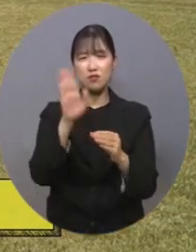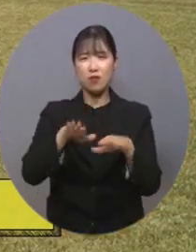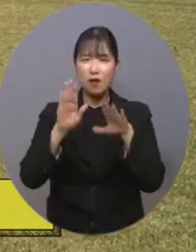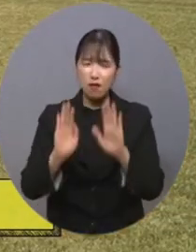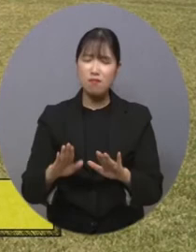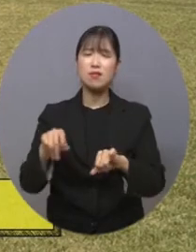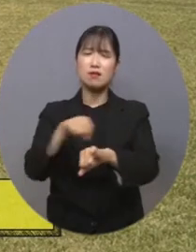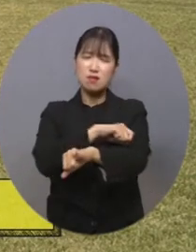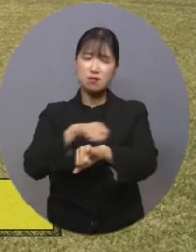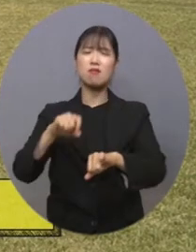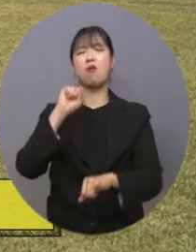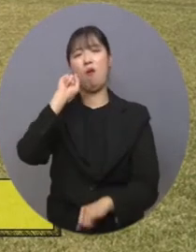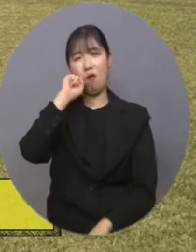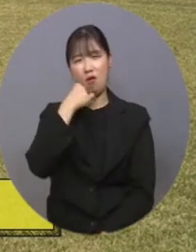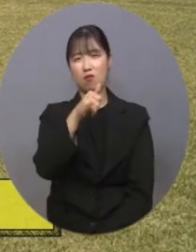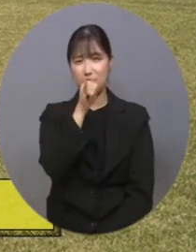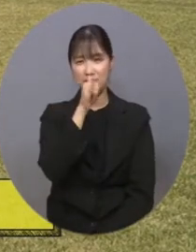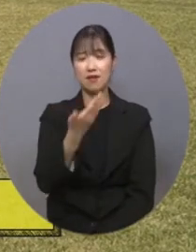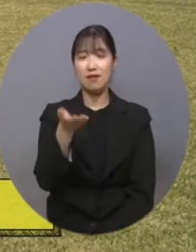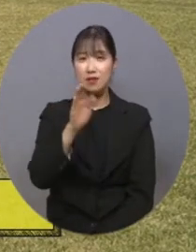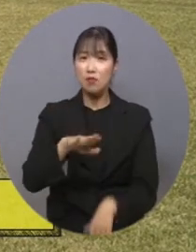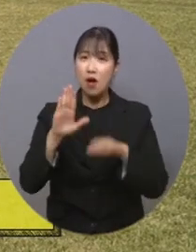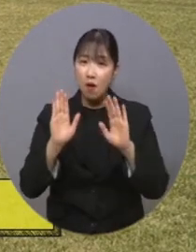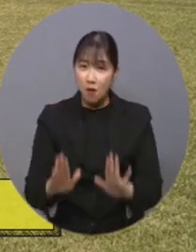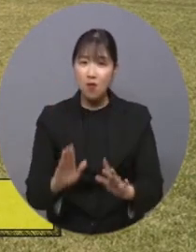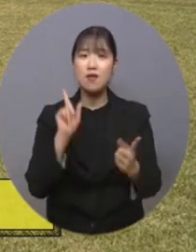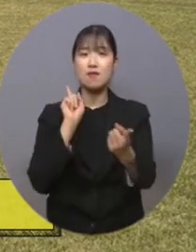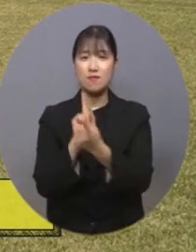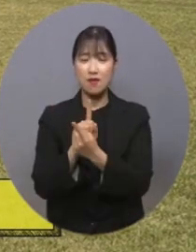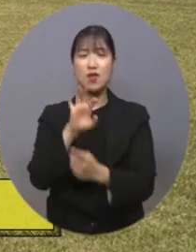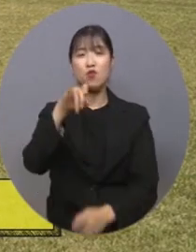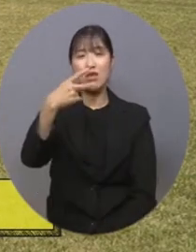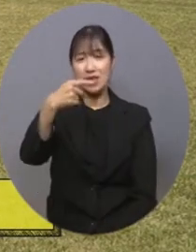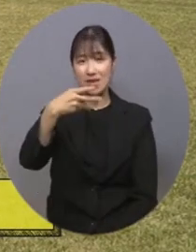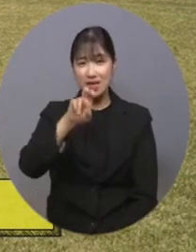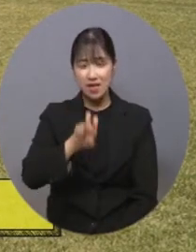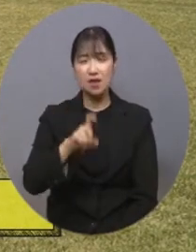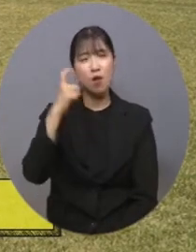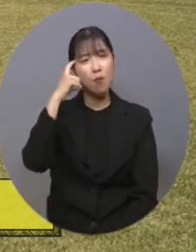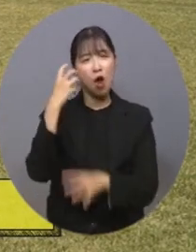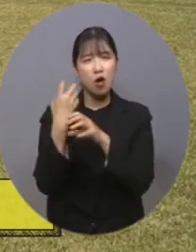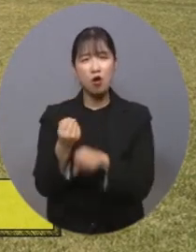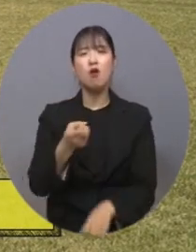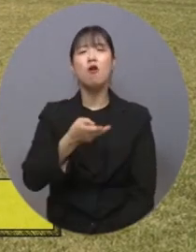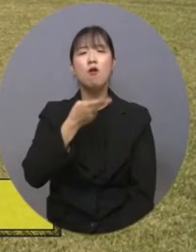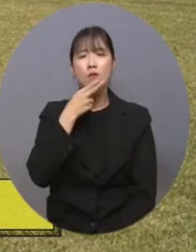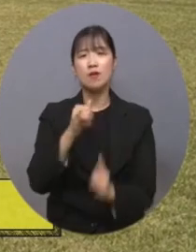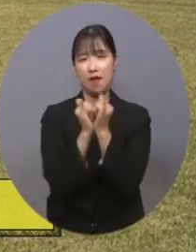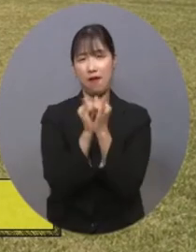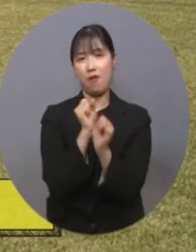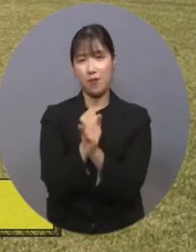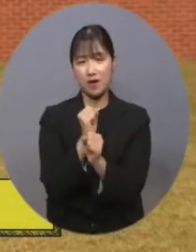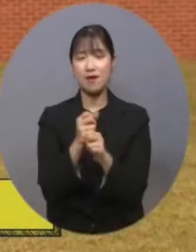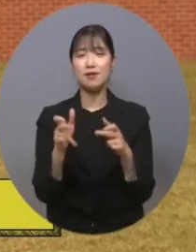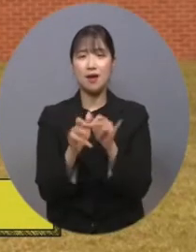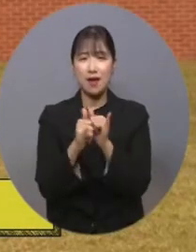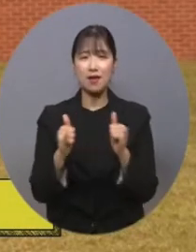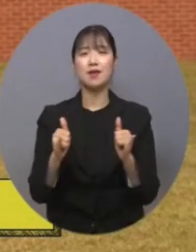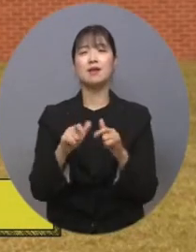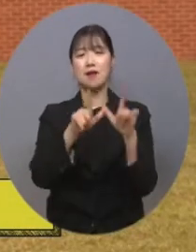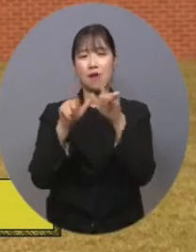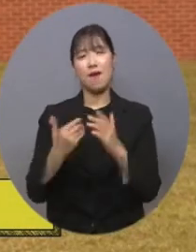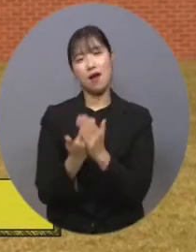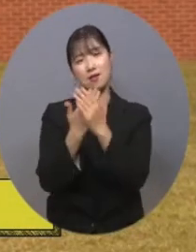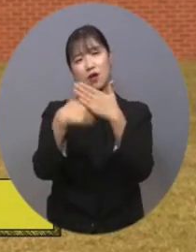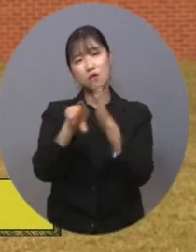사회 진출이 어렵습니다. 하지만 오늘 만난 위드림은 편견 없는 사회를 만들고 장애인 생활 향상을